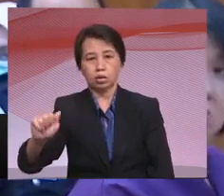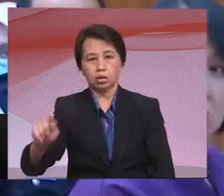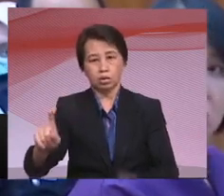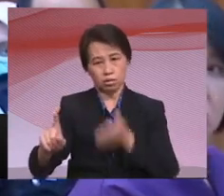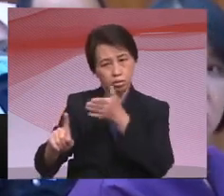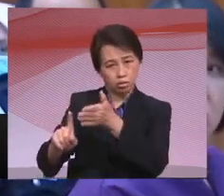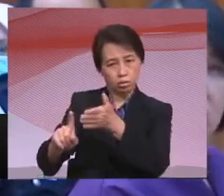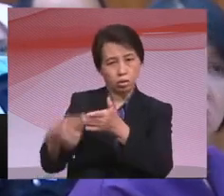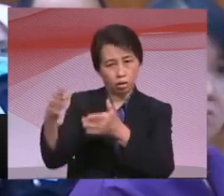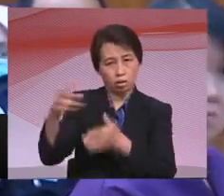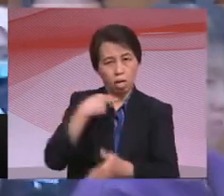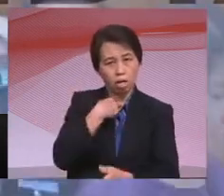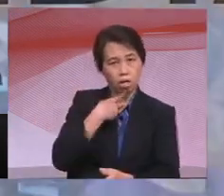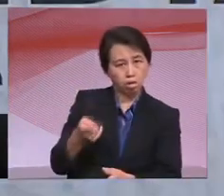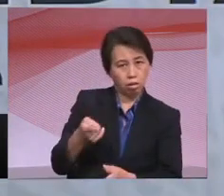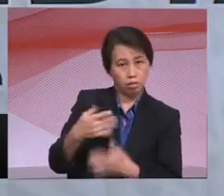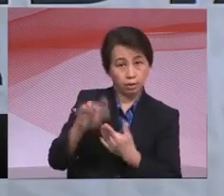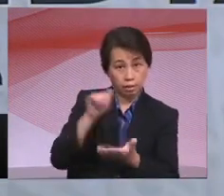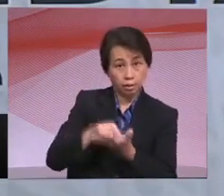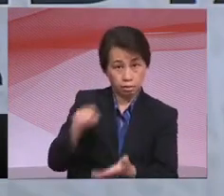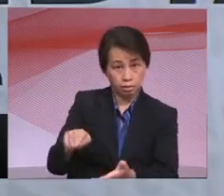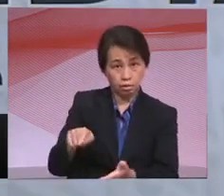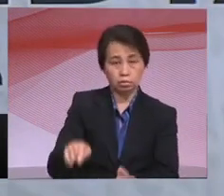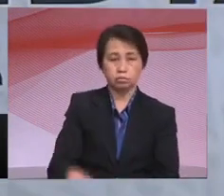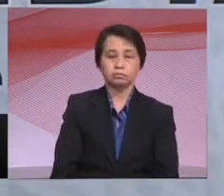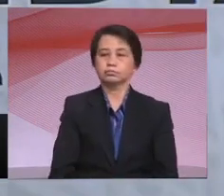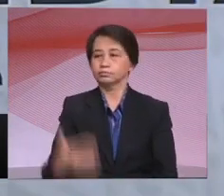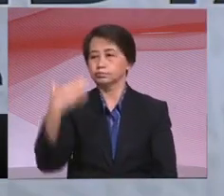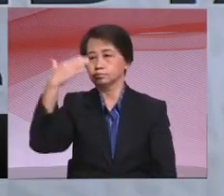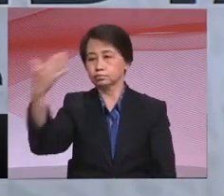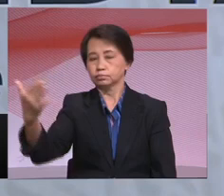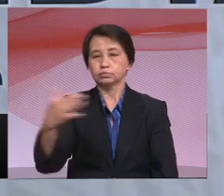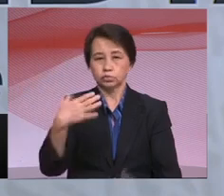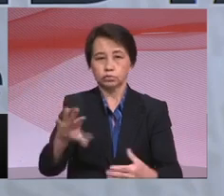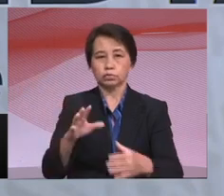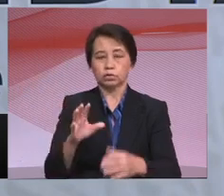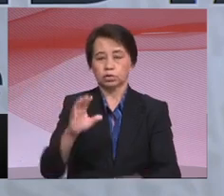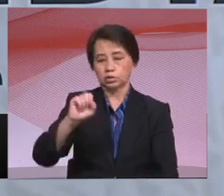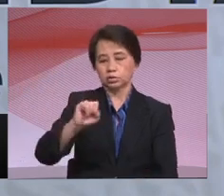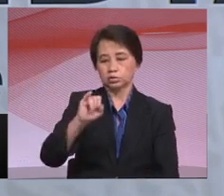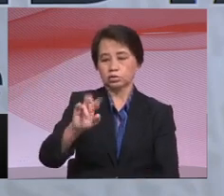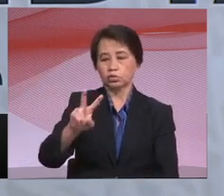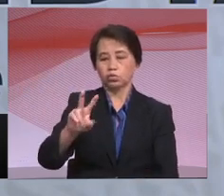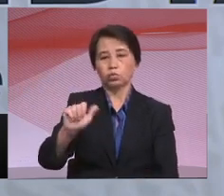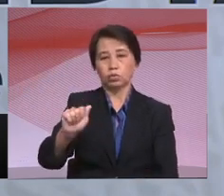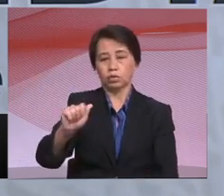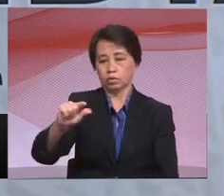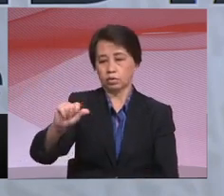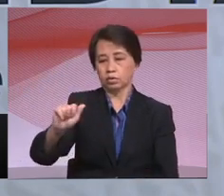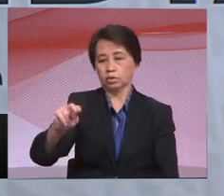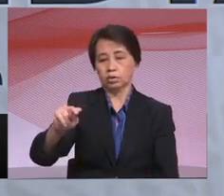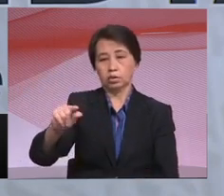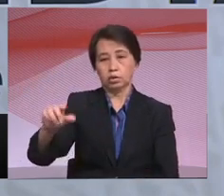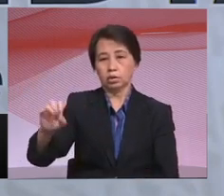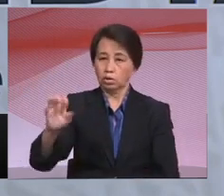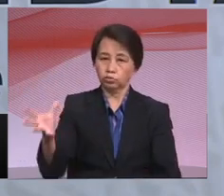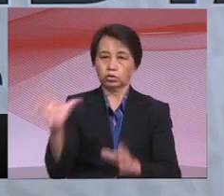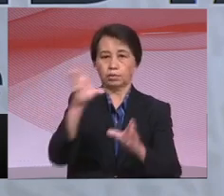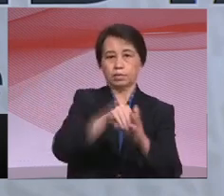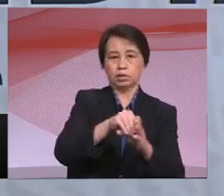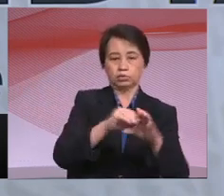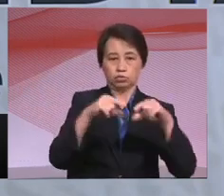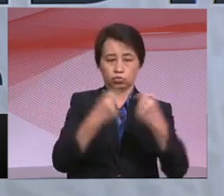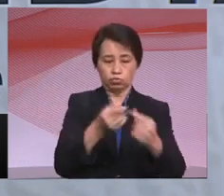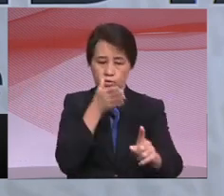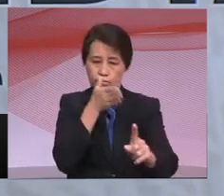KKM selepas ini? Ya. Terima kasih. Memang kita dah masukkan kumpulan PUI Siva Gangga dalam kumpulan sasar kita,